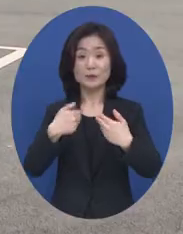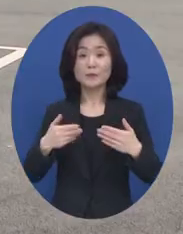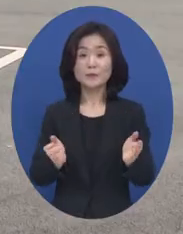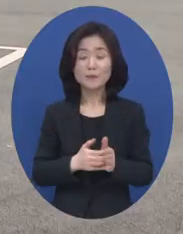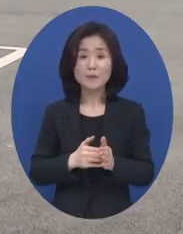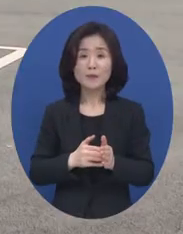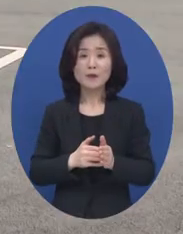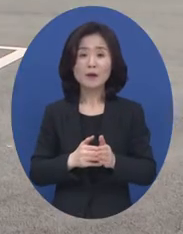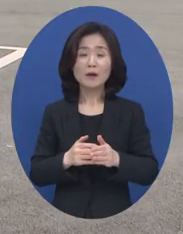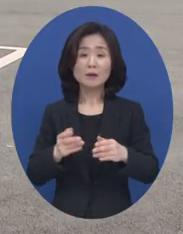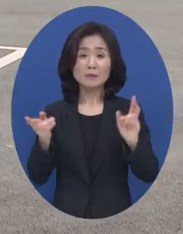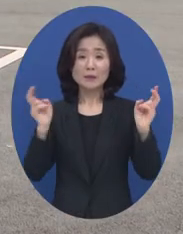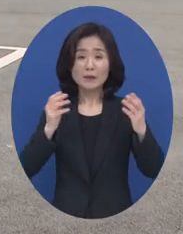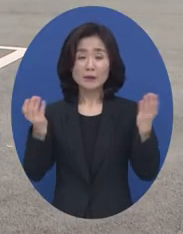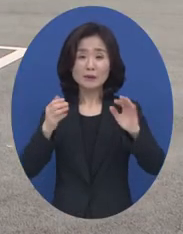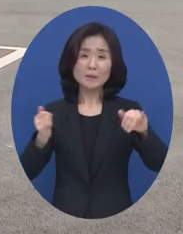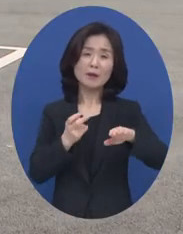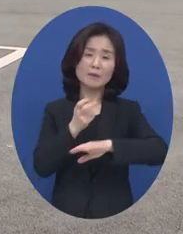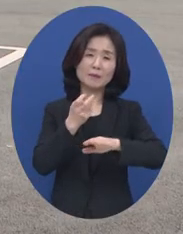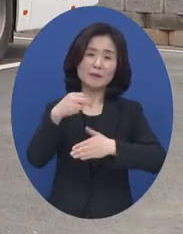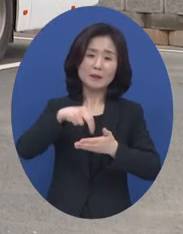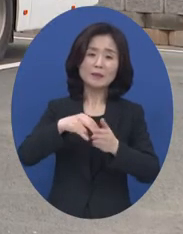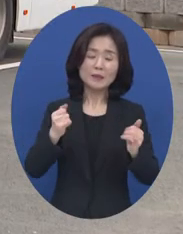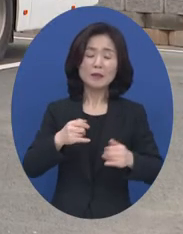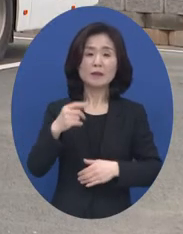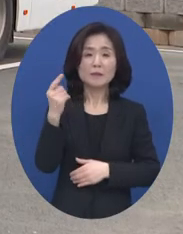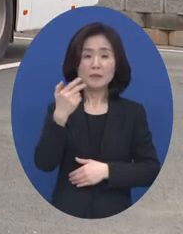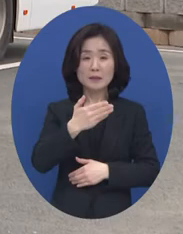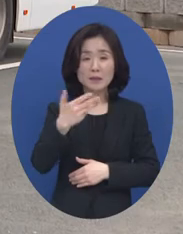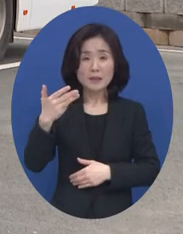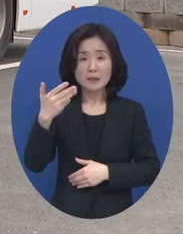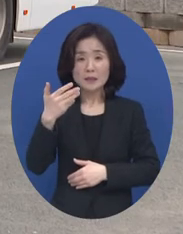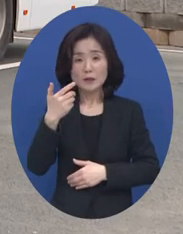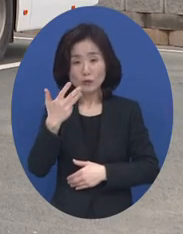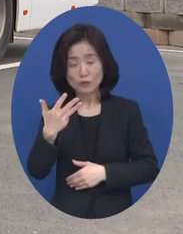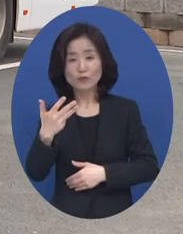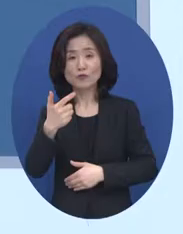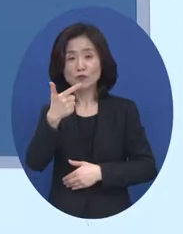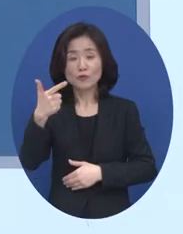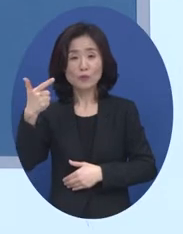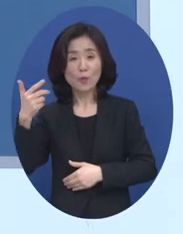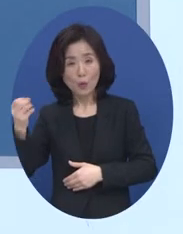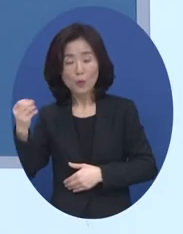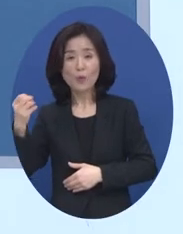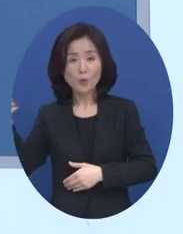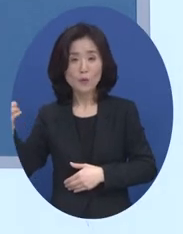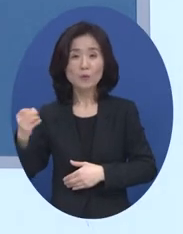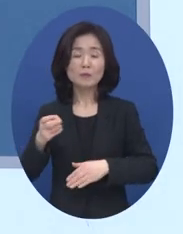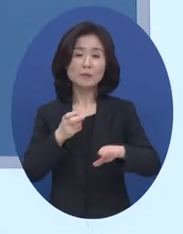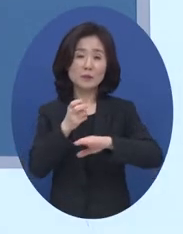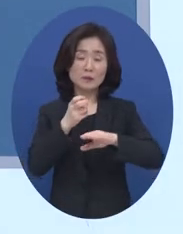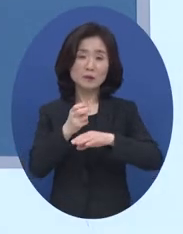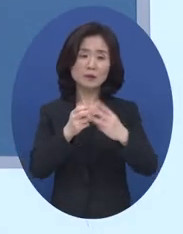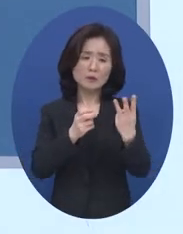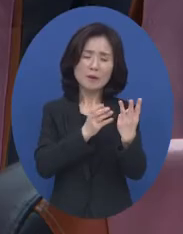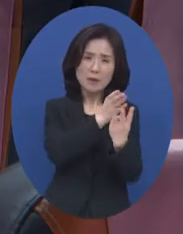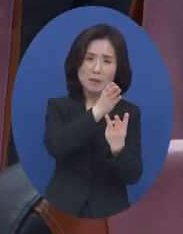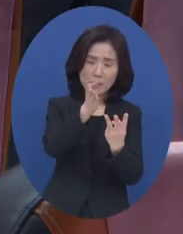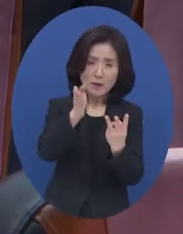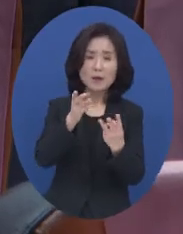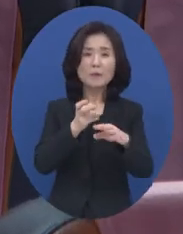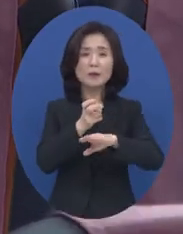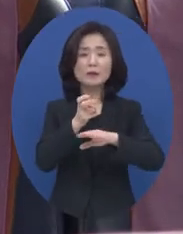있었습니다. 현재 출퇴근 탑승객들이 많은 8,806번, 1,336번 치킨버스와 6,600번 좌석버스